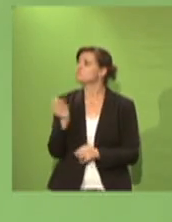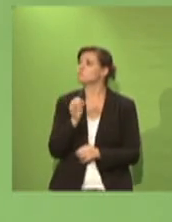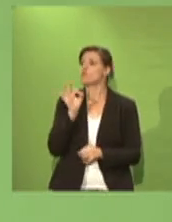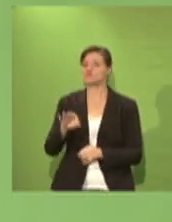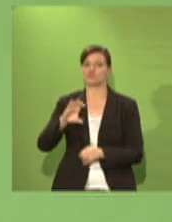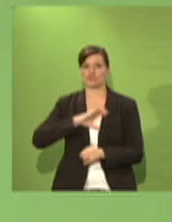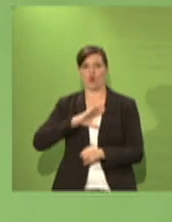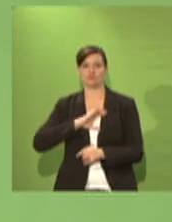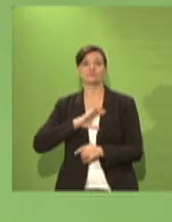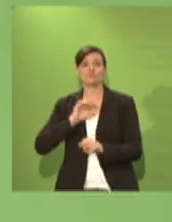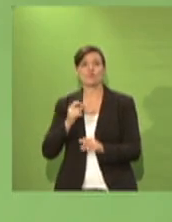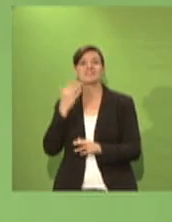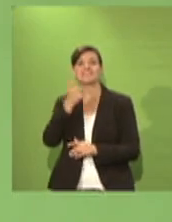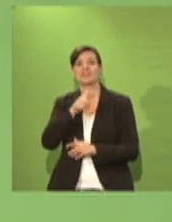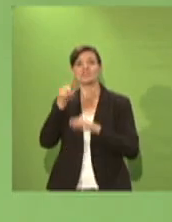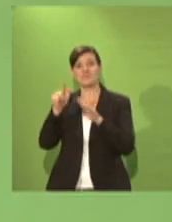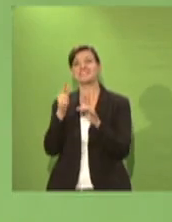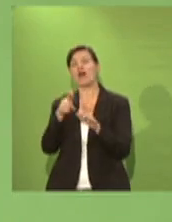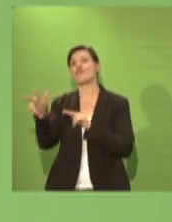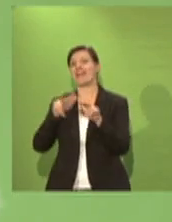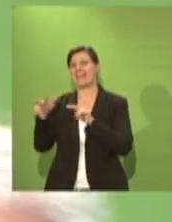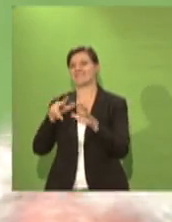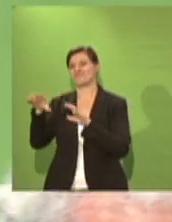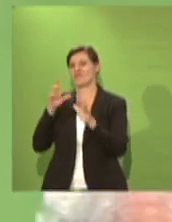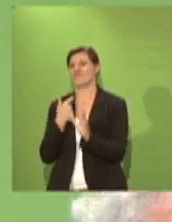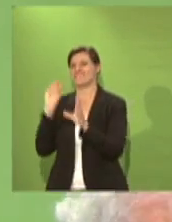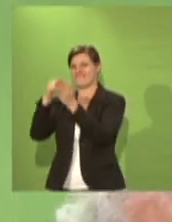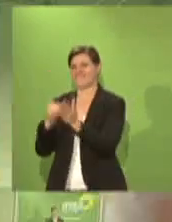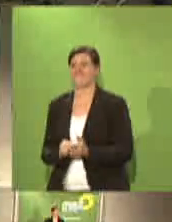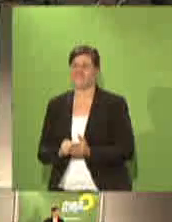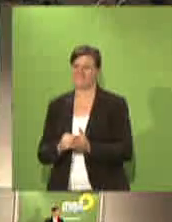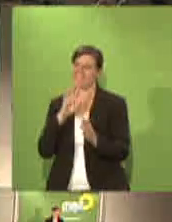noch das Verkehrsministerium auch besetzen zu können. Herzlichen Dank.